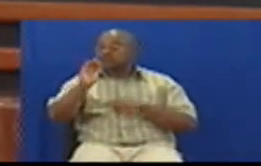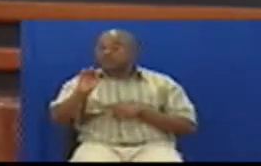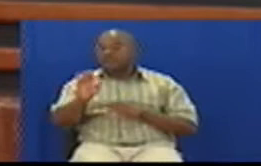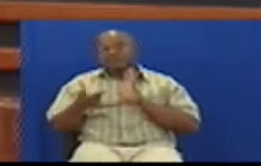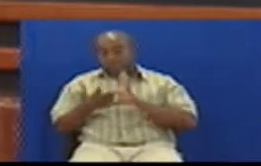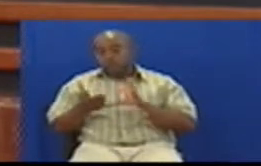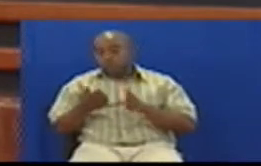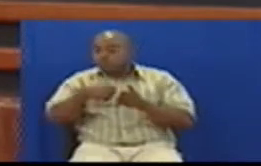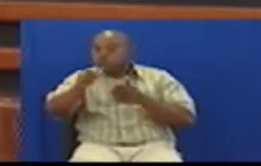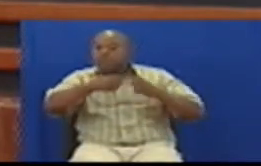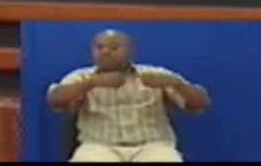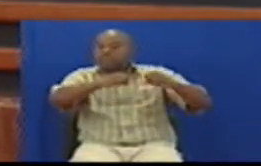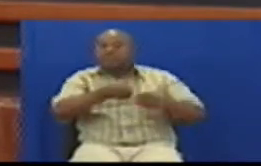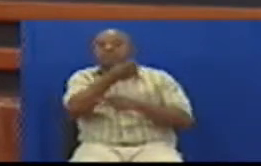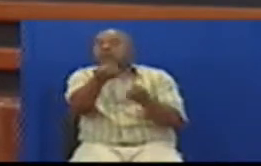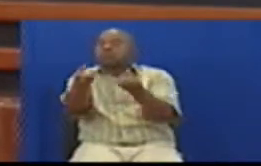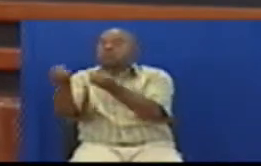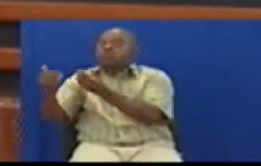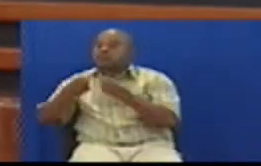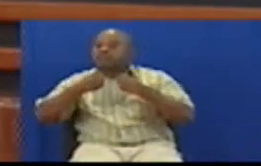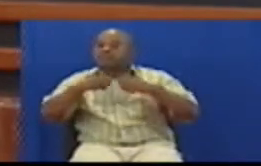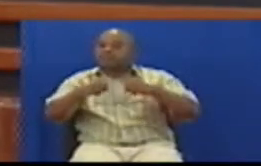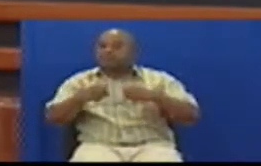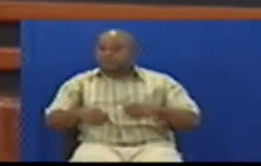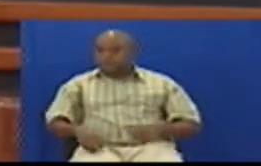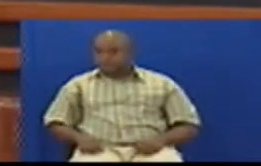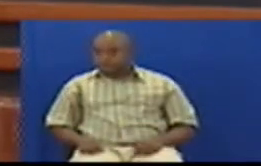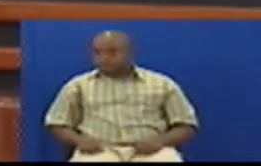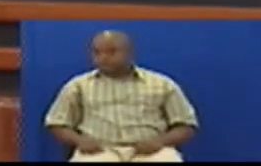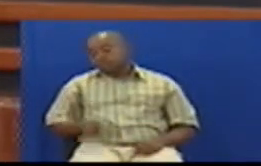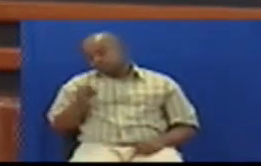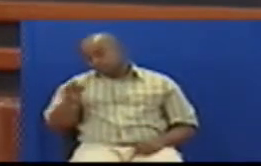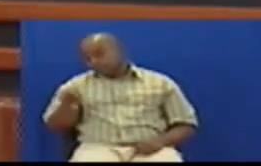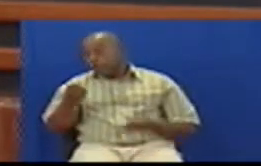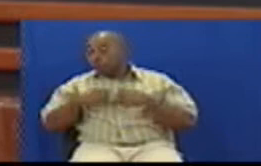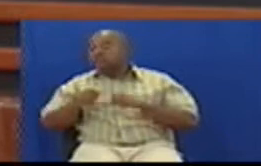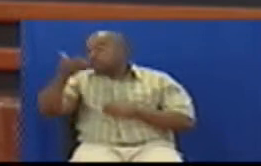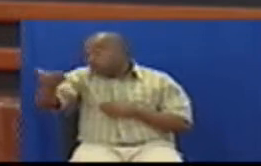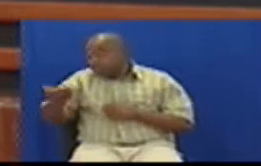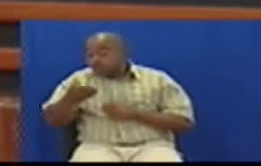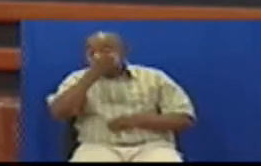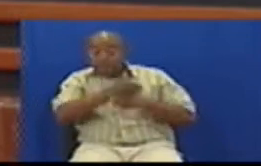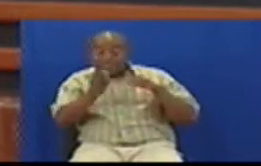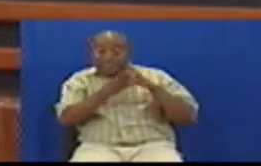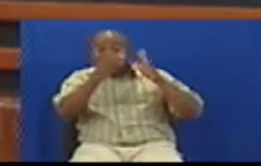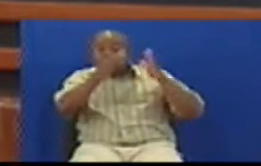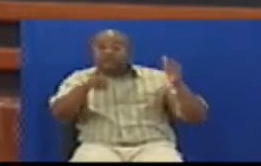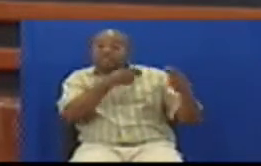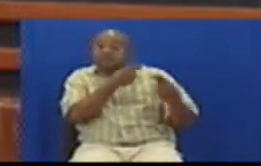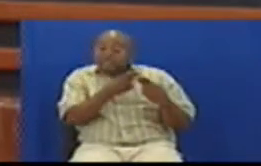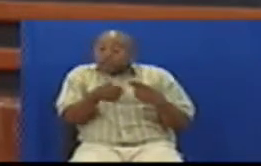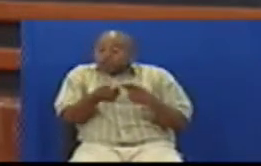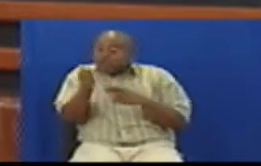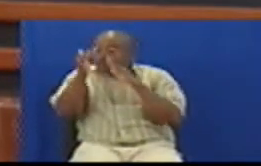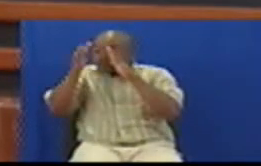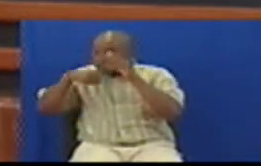pikipiki. Lakini ya pili, watendaji wa vijiji wanajenga nyumba za waganga, lakini wao hawana nyumba za kuishi. Watendaji wa kata